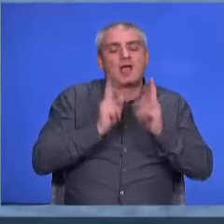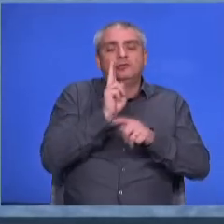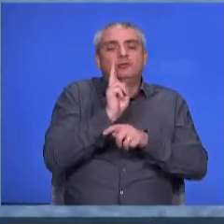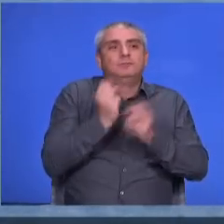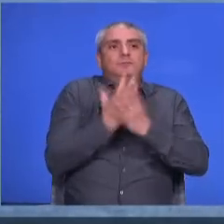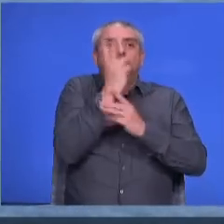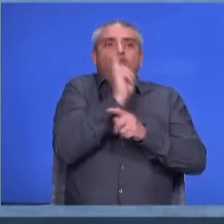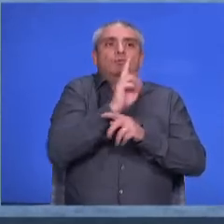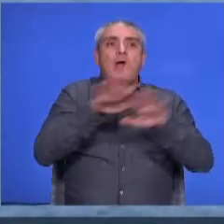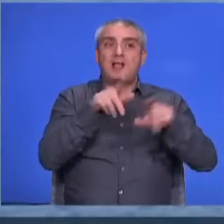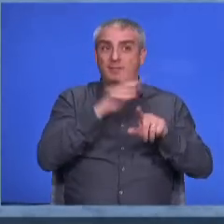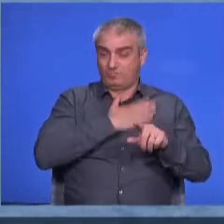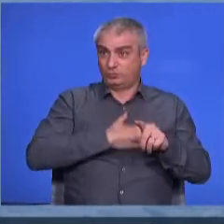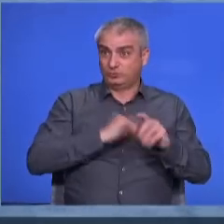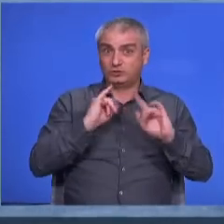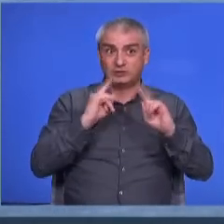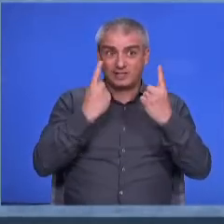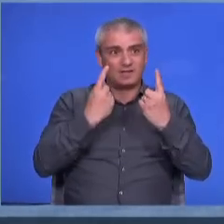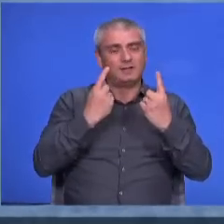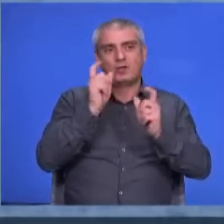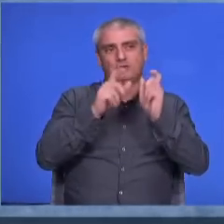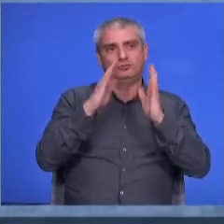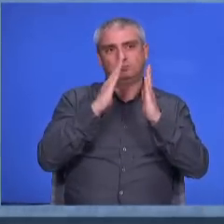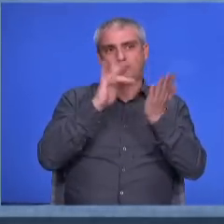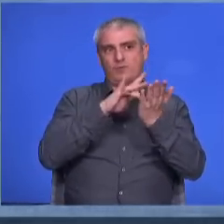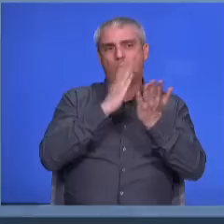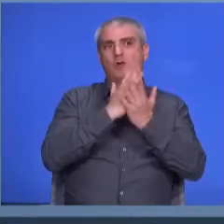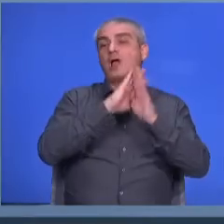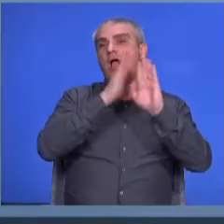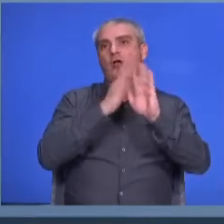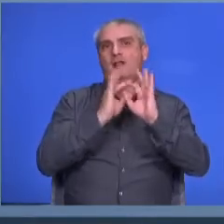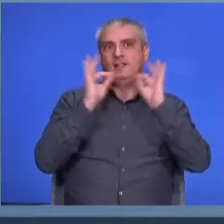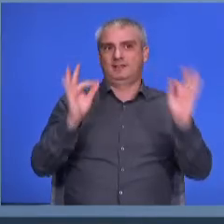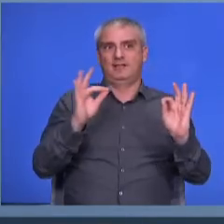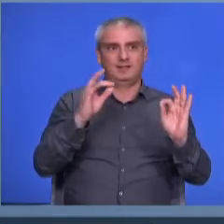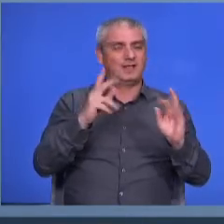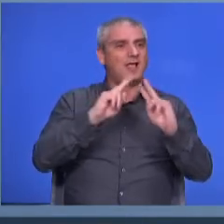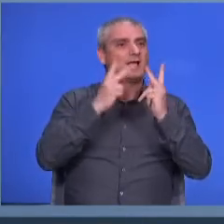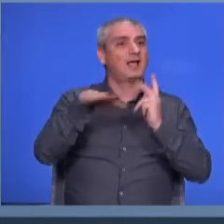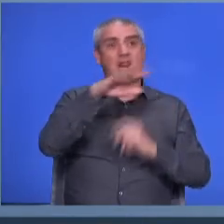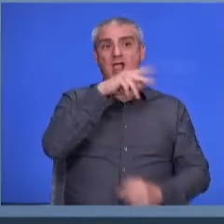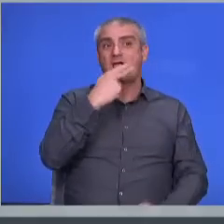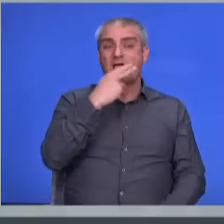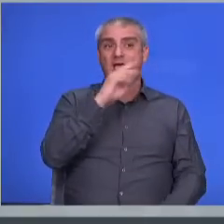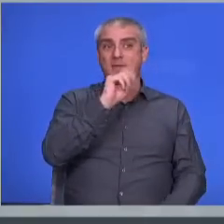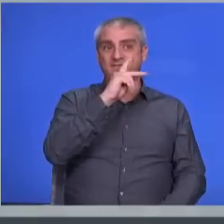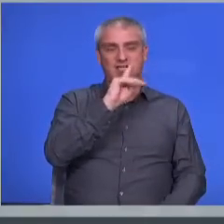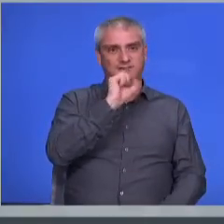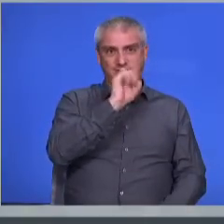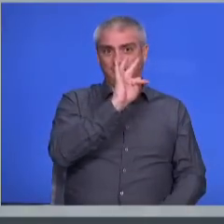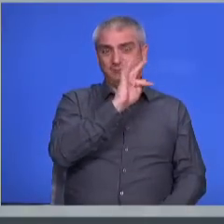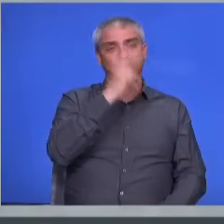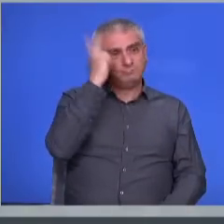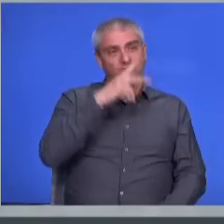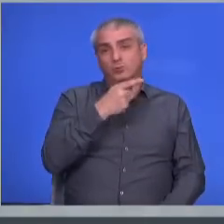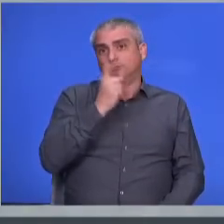רוצים שזה יקרה, הם התושבים של המקום שבו הכל התחיל. The community of Hammerfest understood why it was needed,